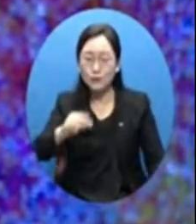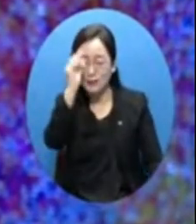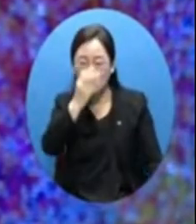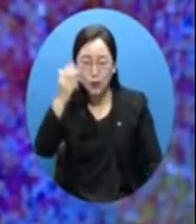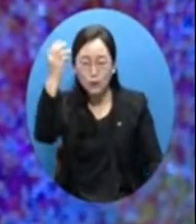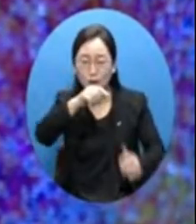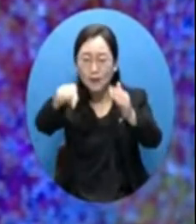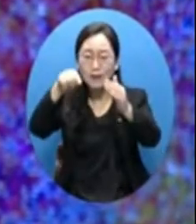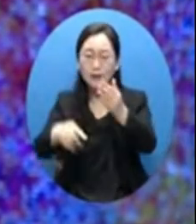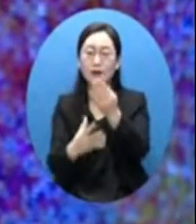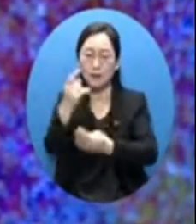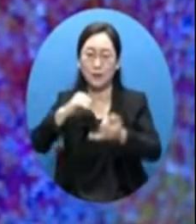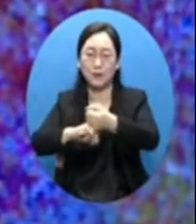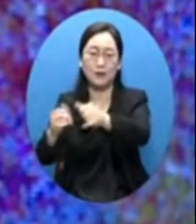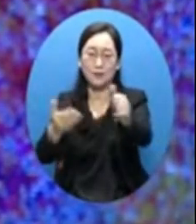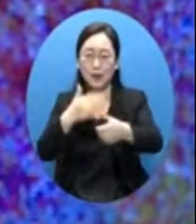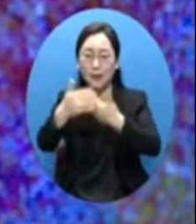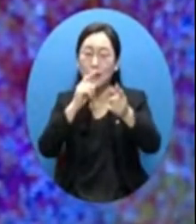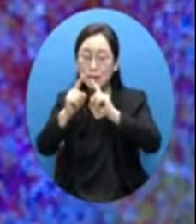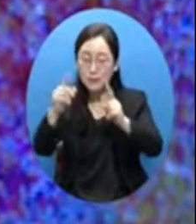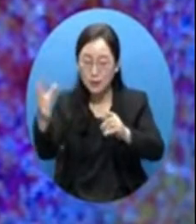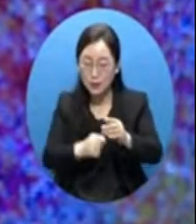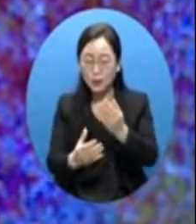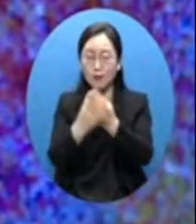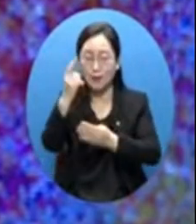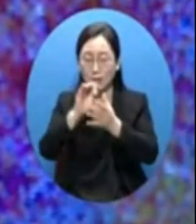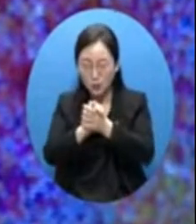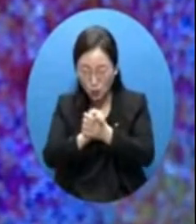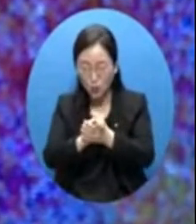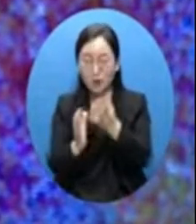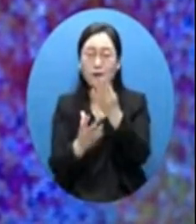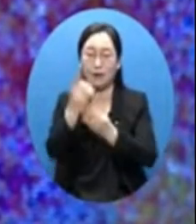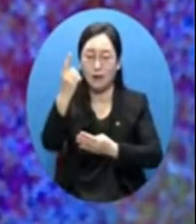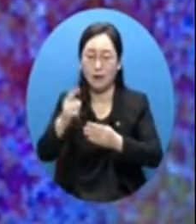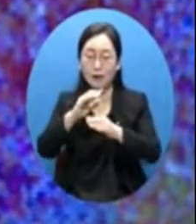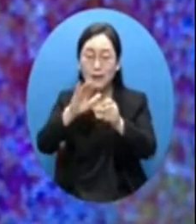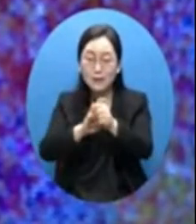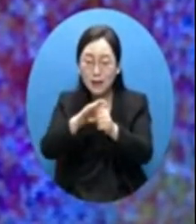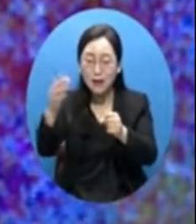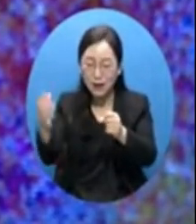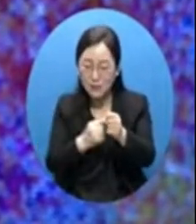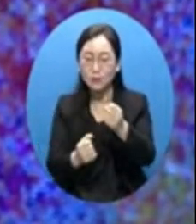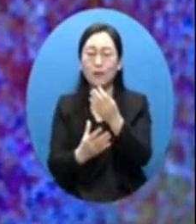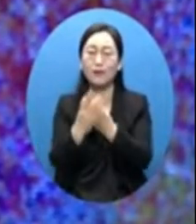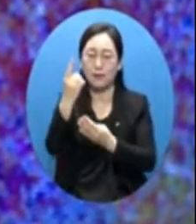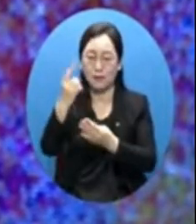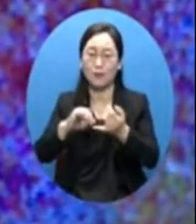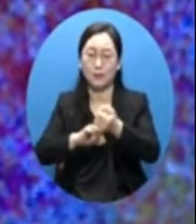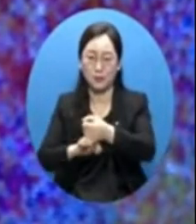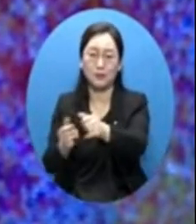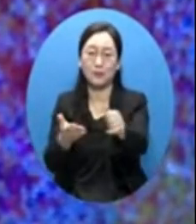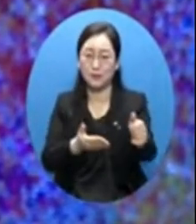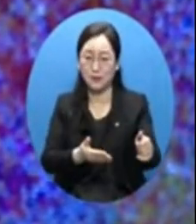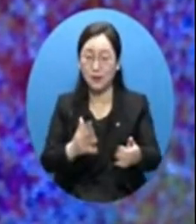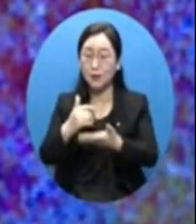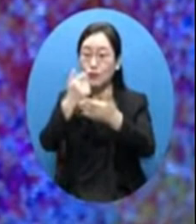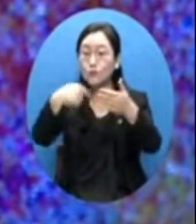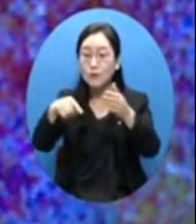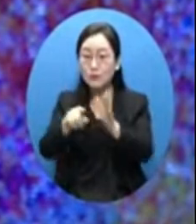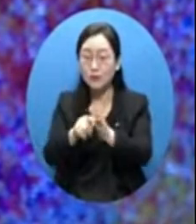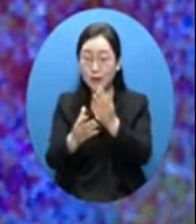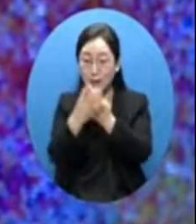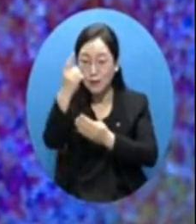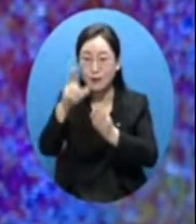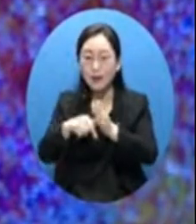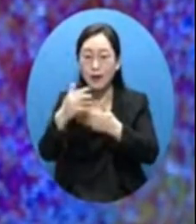합니다. 말씀으로 하나가 되어야 됩니다. 기도로 하나가 되어야 됩니다. 사랑으로 하나가 되어야 됩니다. 우리가 주님의 일에 하나가 될 때 하나님께서